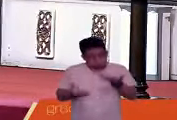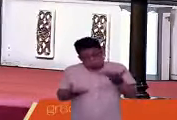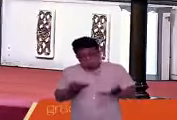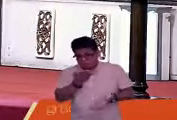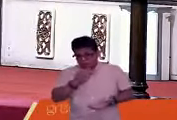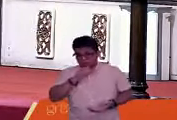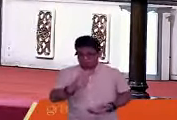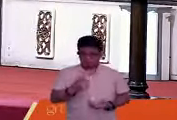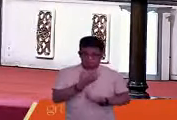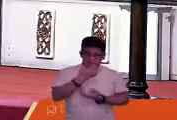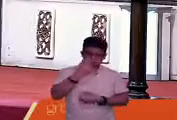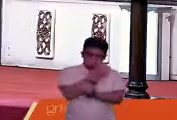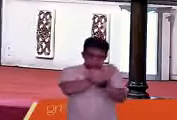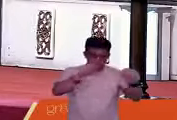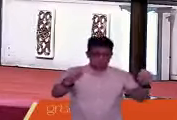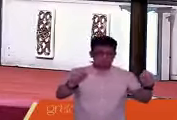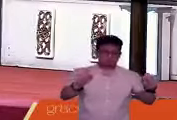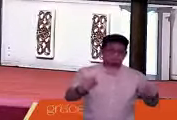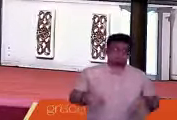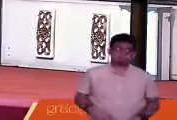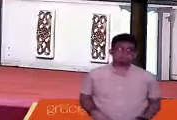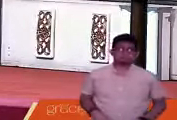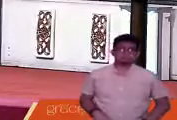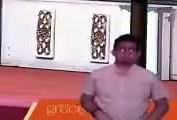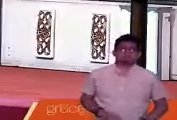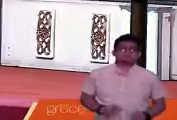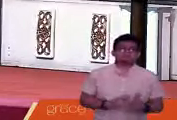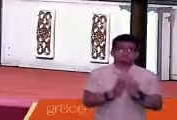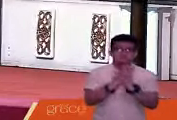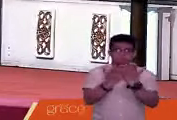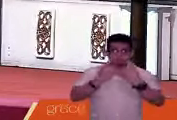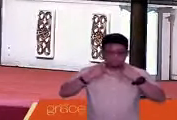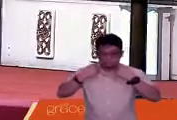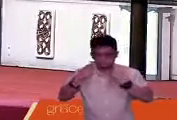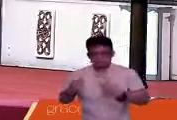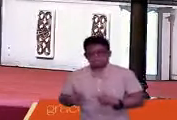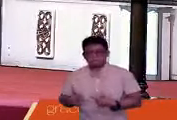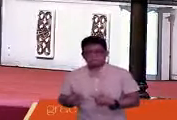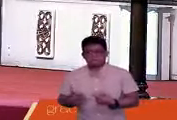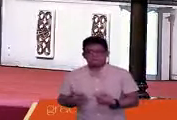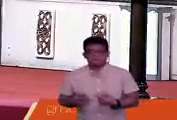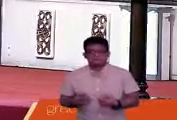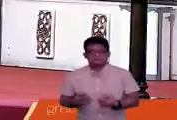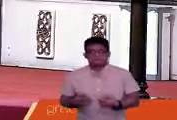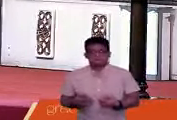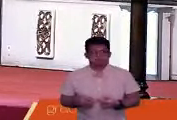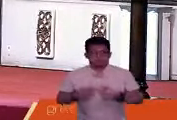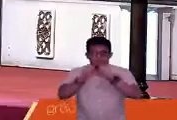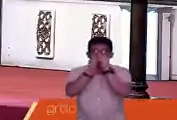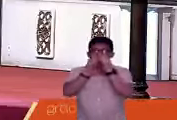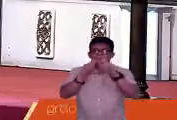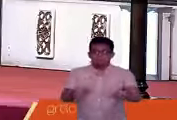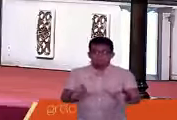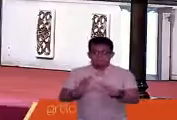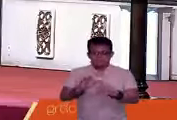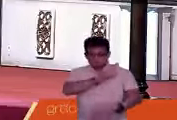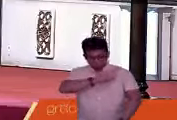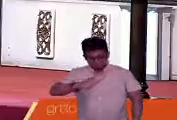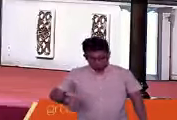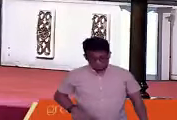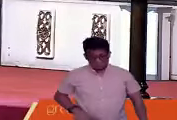di pataluwas. Proverbs chapter 10 verse 23. Kini. The blessings of